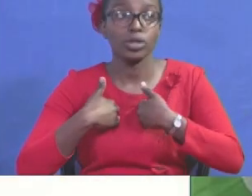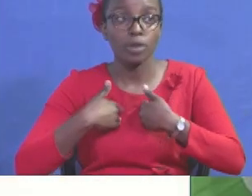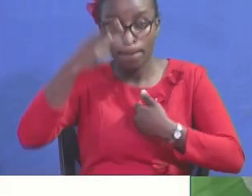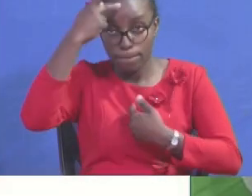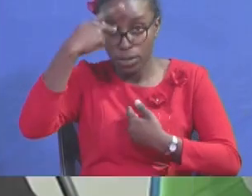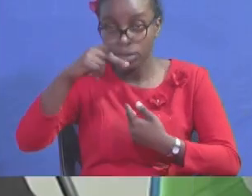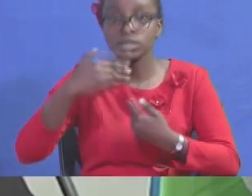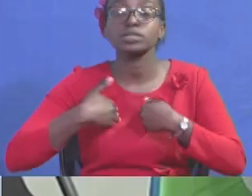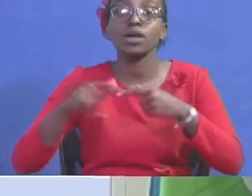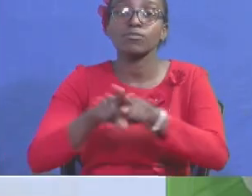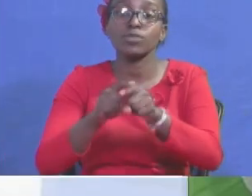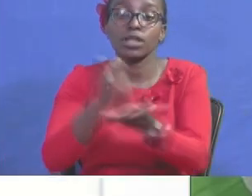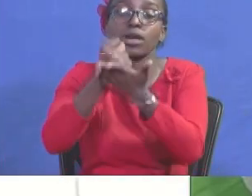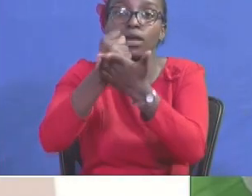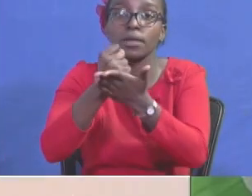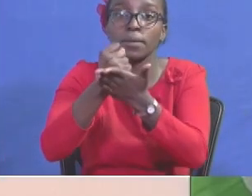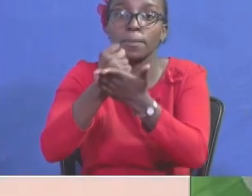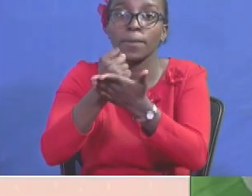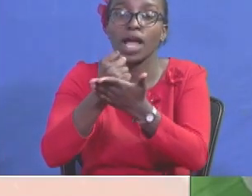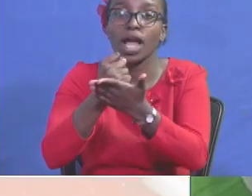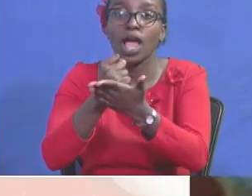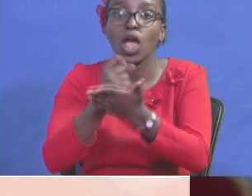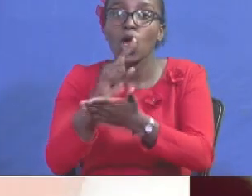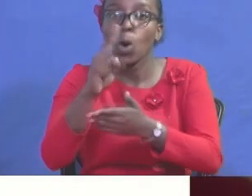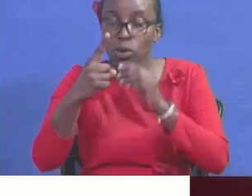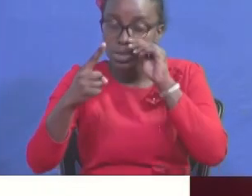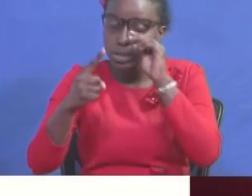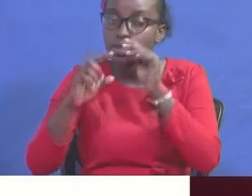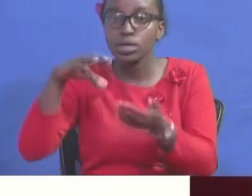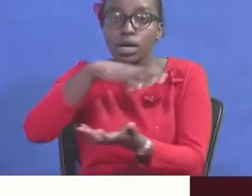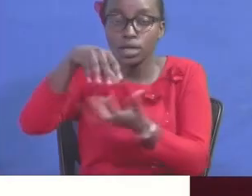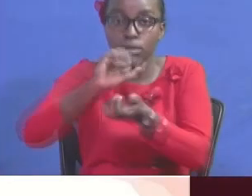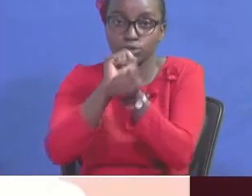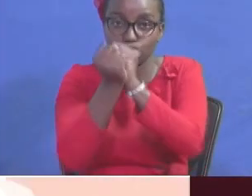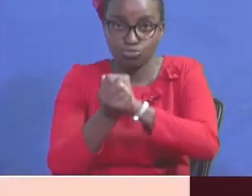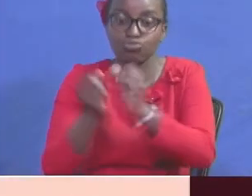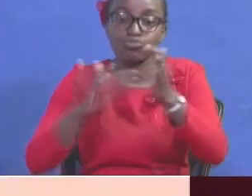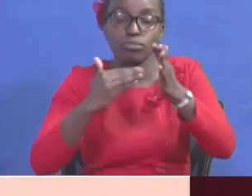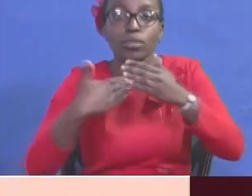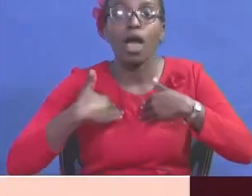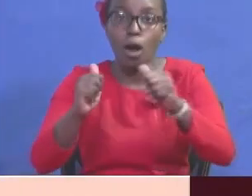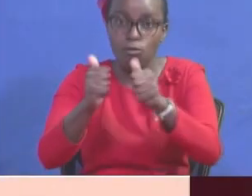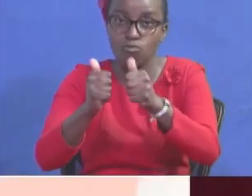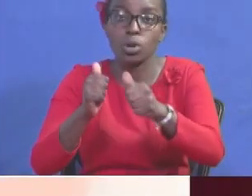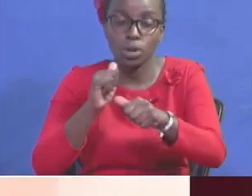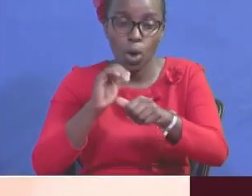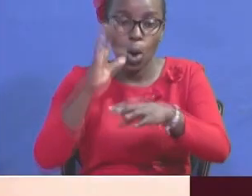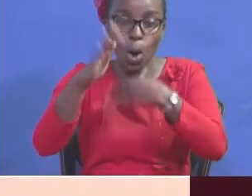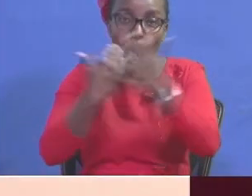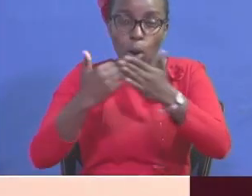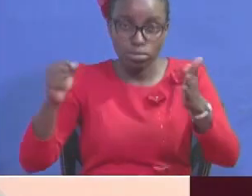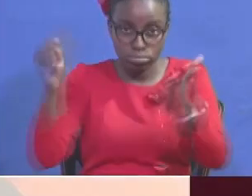policies which can mitigate against the climate change. Wakati kongamano la Climate U likihitimishwa, macho yote